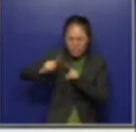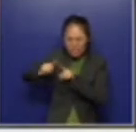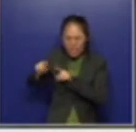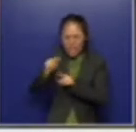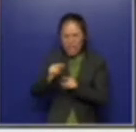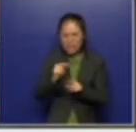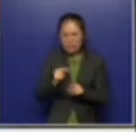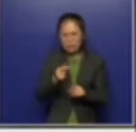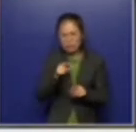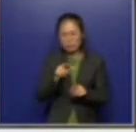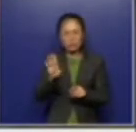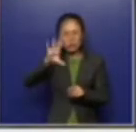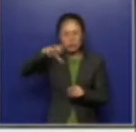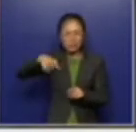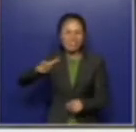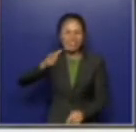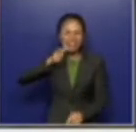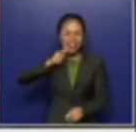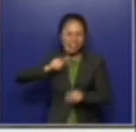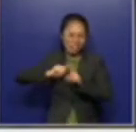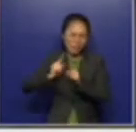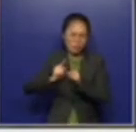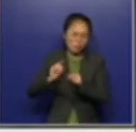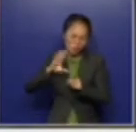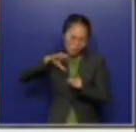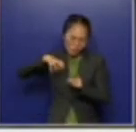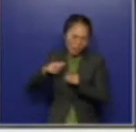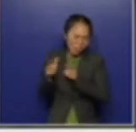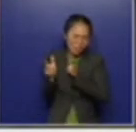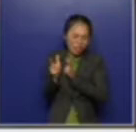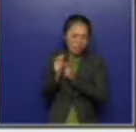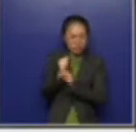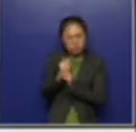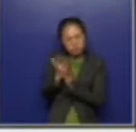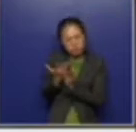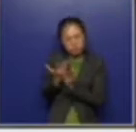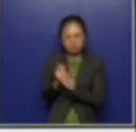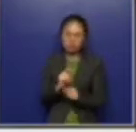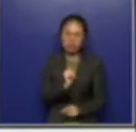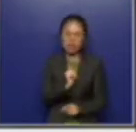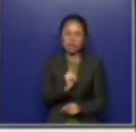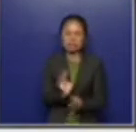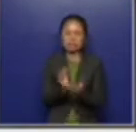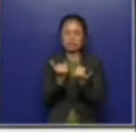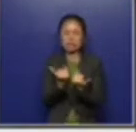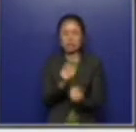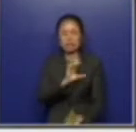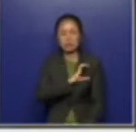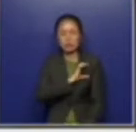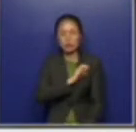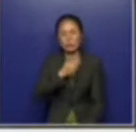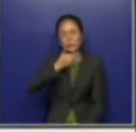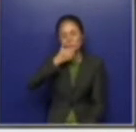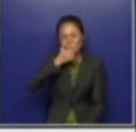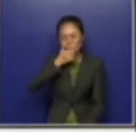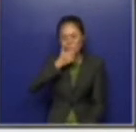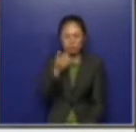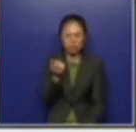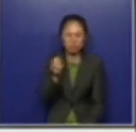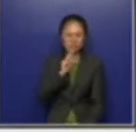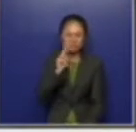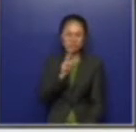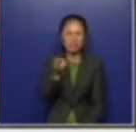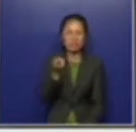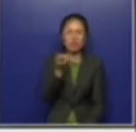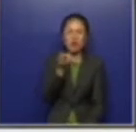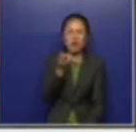ช่มั้ยล่ะรายเล็กท่านทํามั้ยล่ะครับท่านประธานครับเดี๋ยวนี้ตำรวจเนี่ยเขาไม่ค่อยใช้วิทยุ VHF นะครับไอ้ที่เราพกหลัง